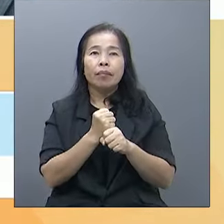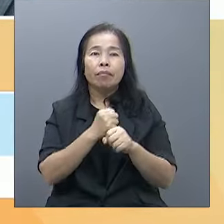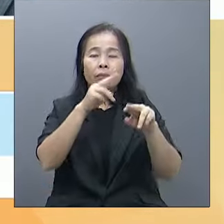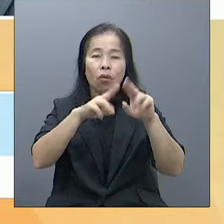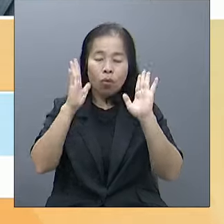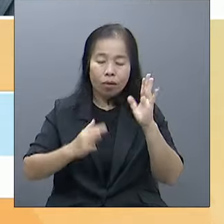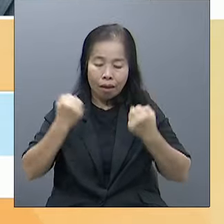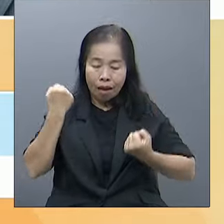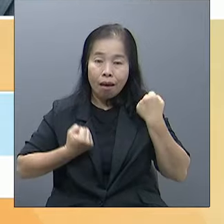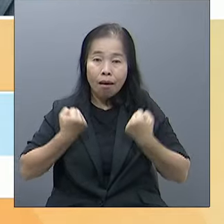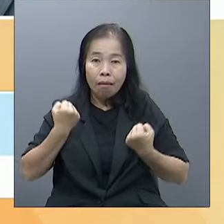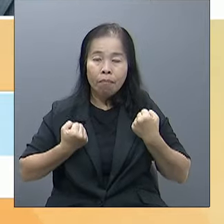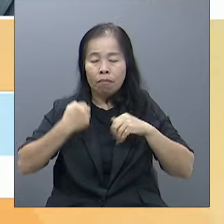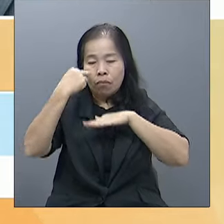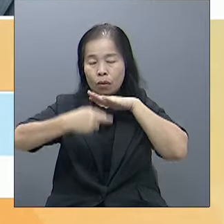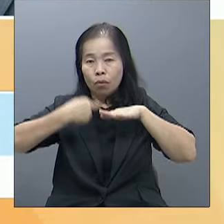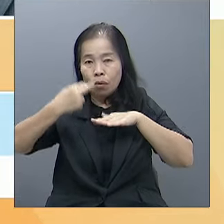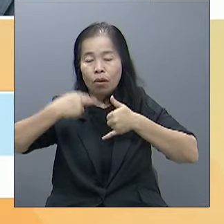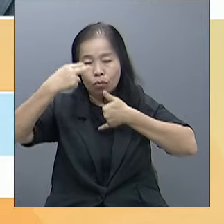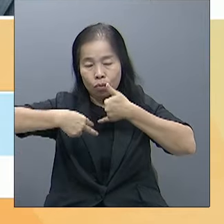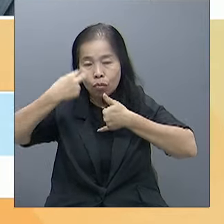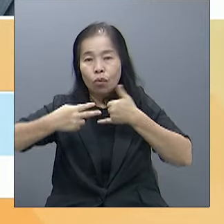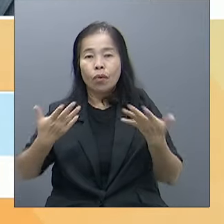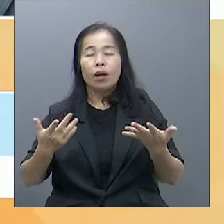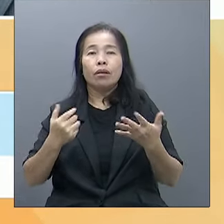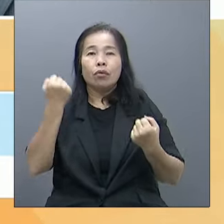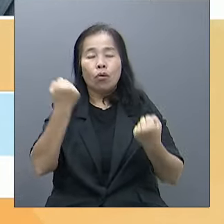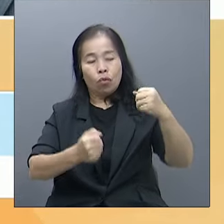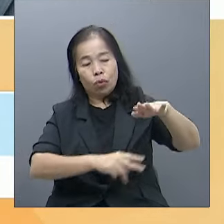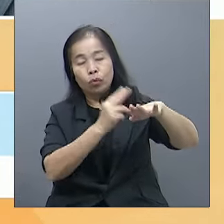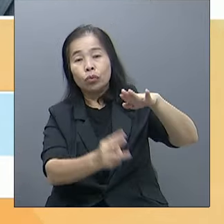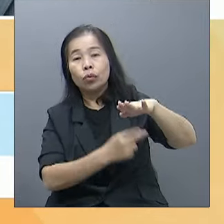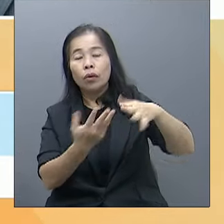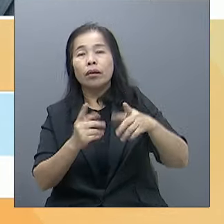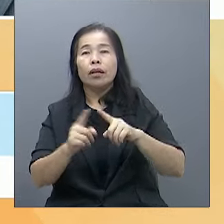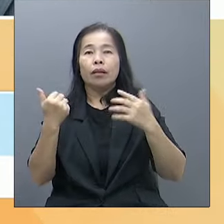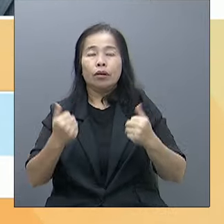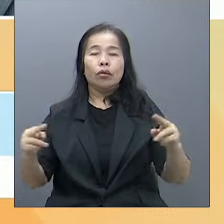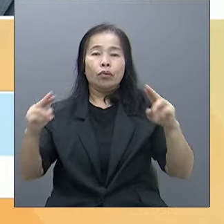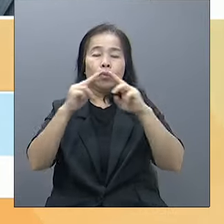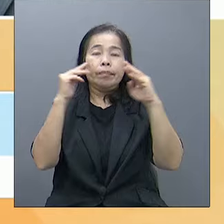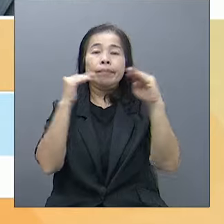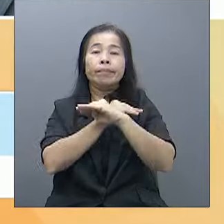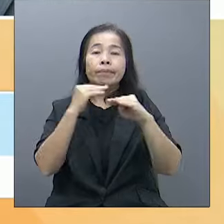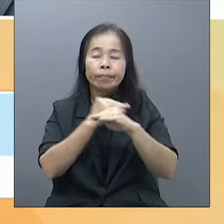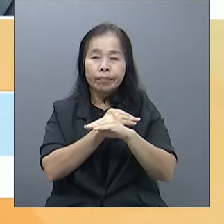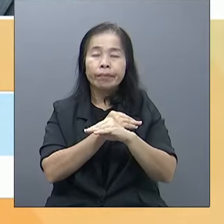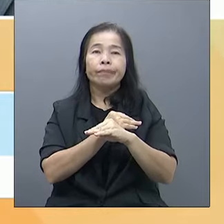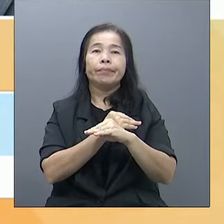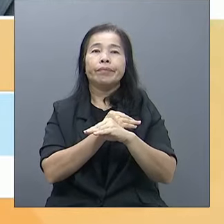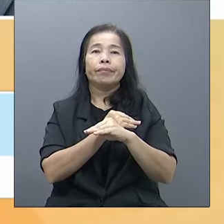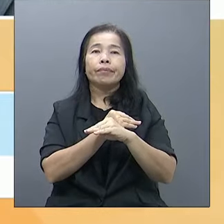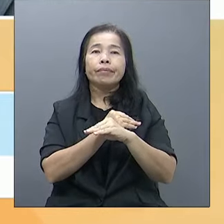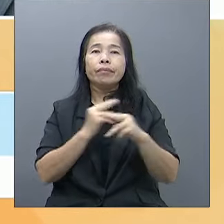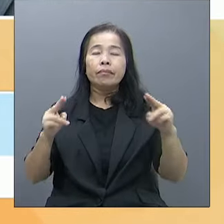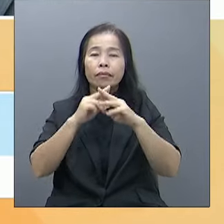ขี่การพักผ่อนของตัวรถนะครับซึ่งตอนนี้กระทรวงคมนาคมก็มาบูรณาการด้วยนะครับ